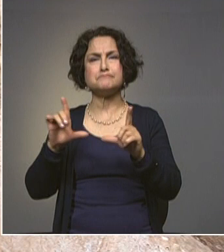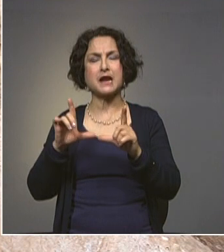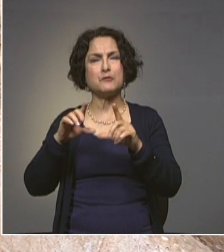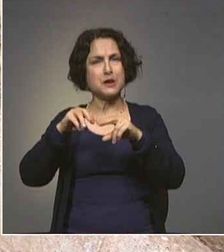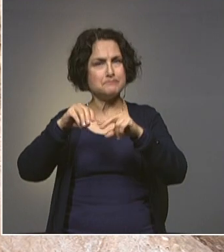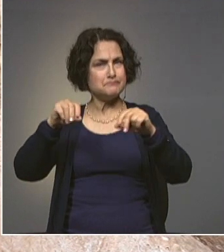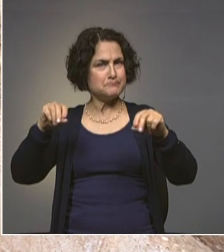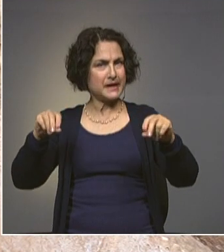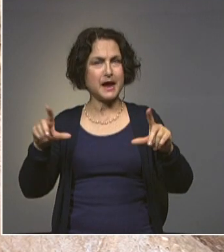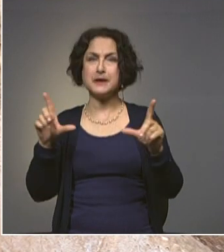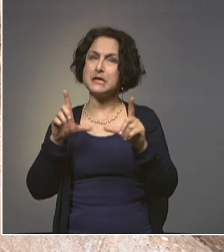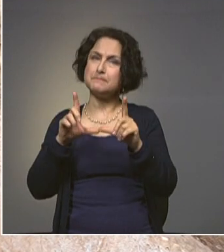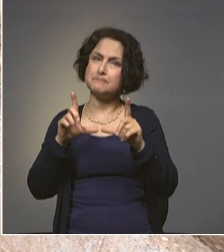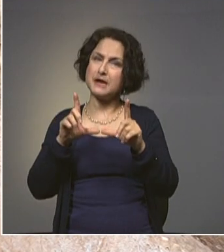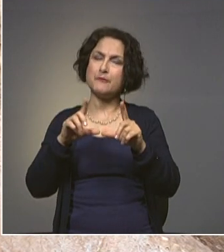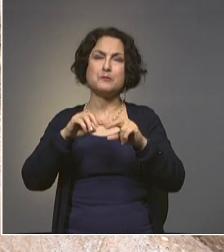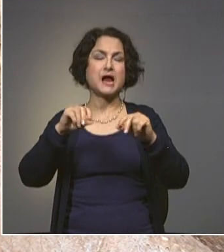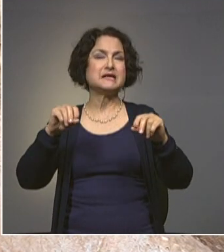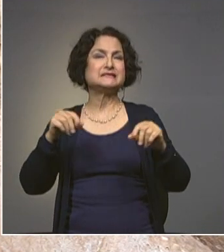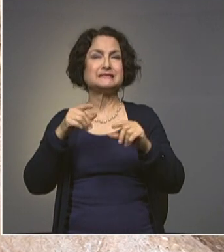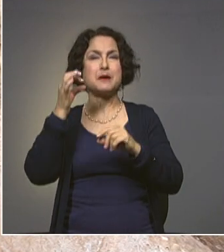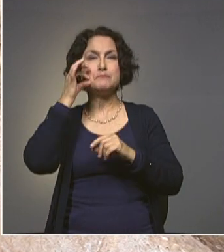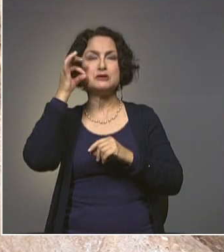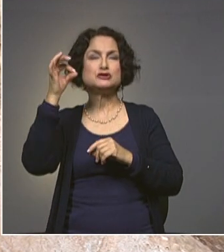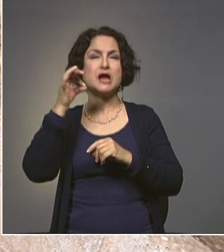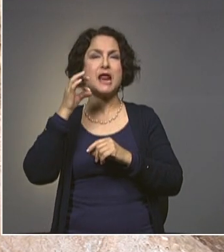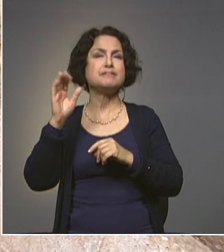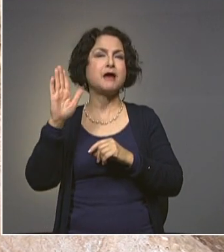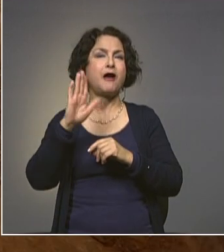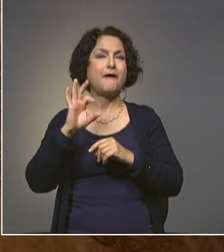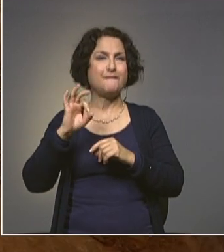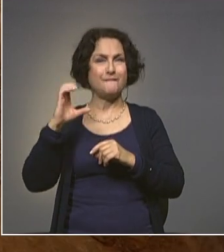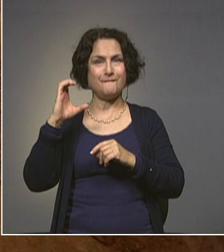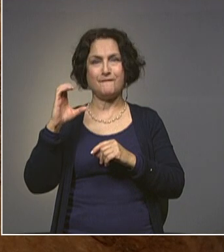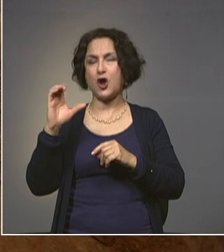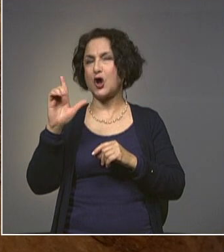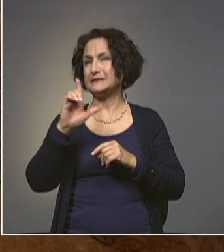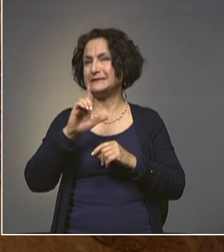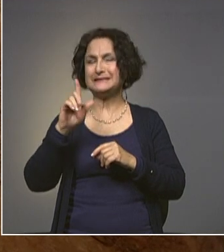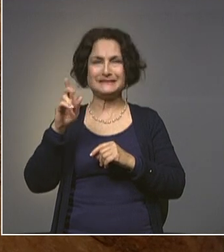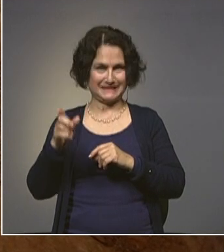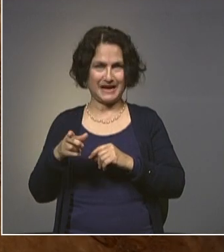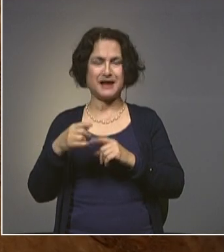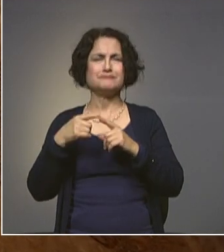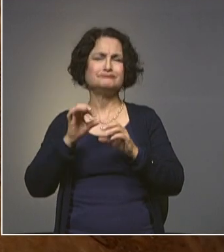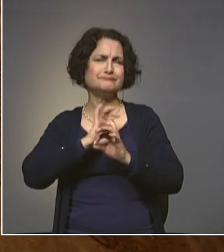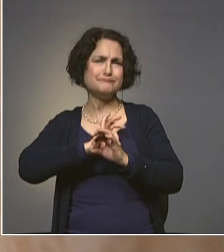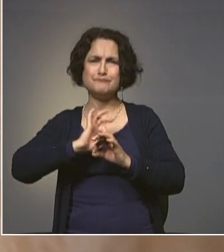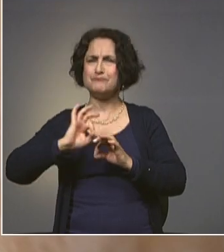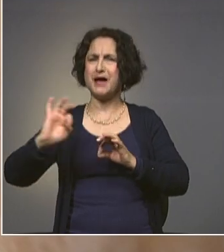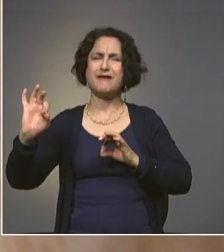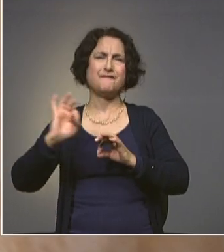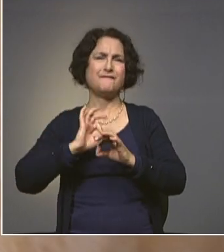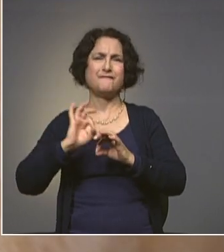и накрая мраморен прах с челен восък, който всъщност прави тази перфектна имитация на мрамор за времето, което траките